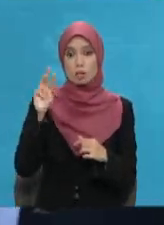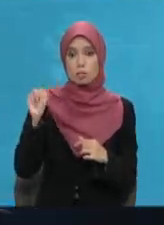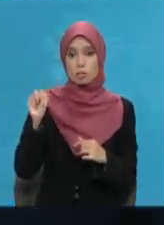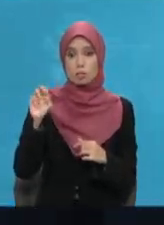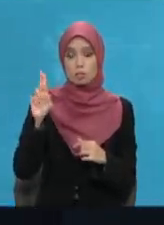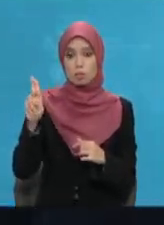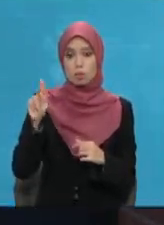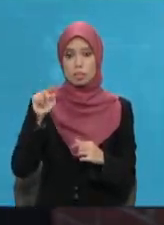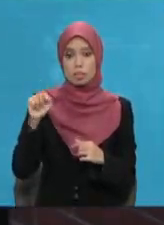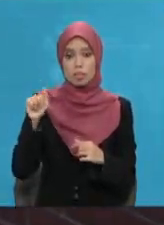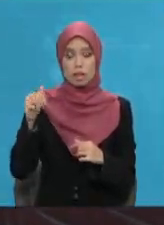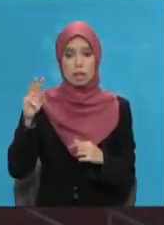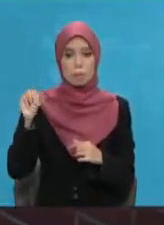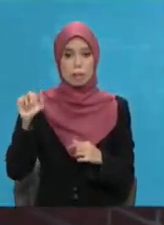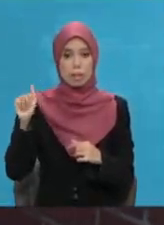volibration